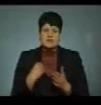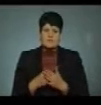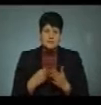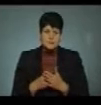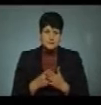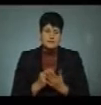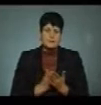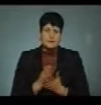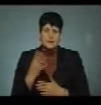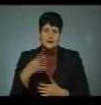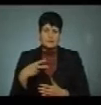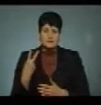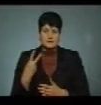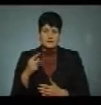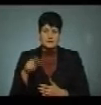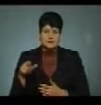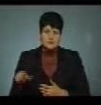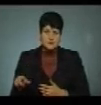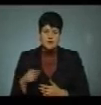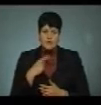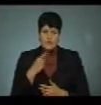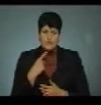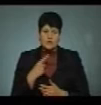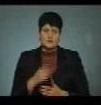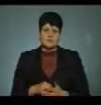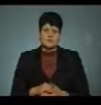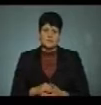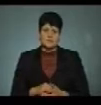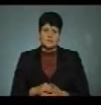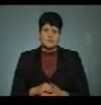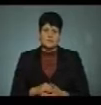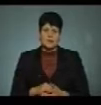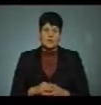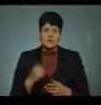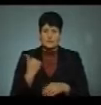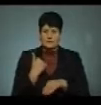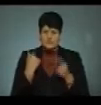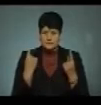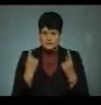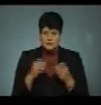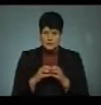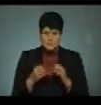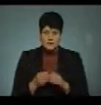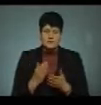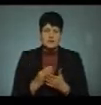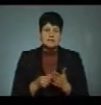послуг. 42% опитаних обрали цей варіант, каже Олексій Антипович. Основною проблемою є тарифи,